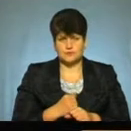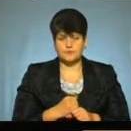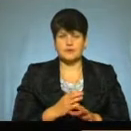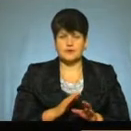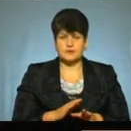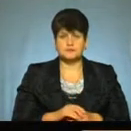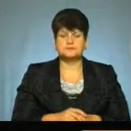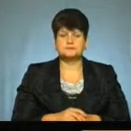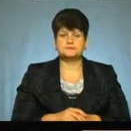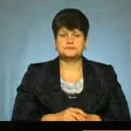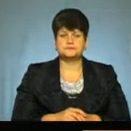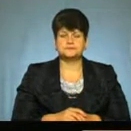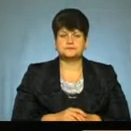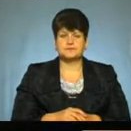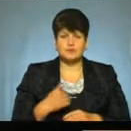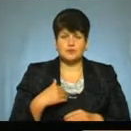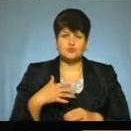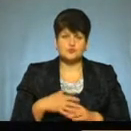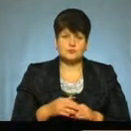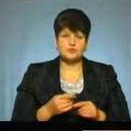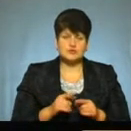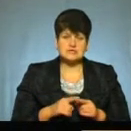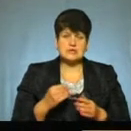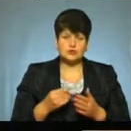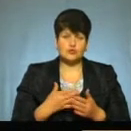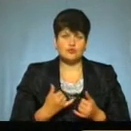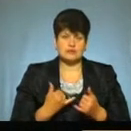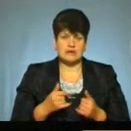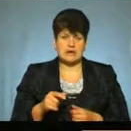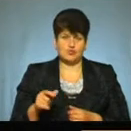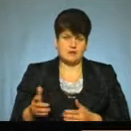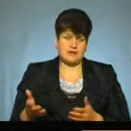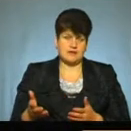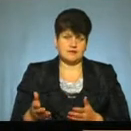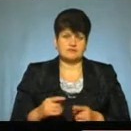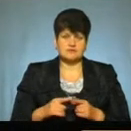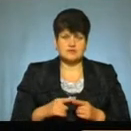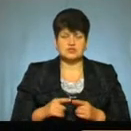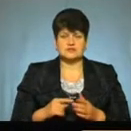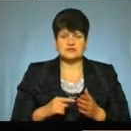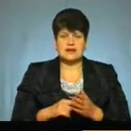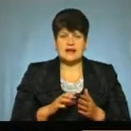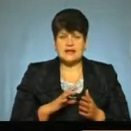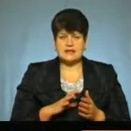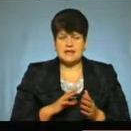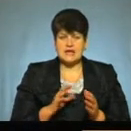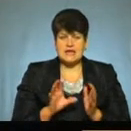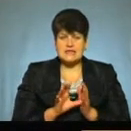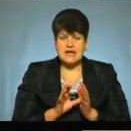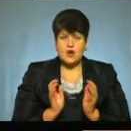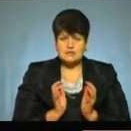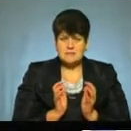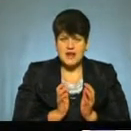припливної вентиляції. Ну, ми ж розуміємо, що це все-таки дорого для людей. І швидше в цілях, знову ж таки, енергозбереження, збереження того тепла